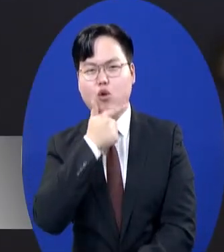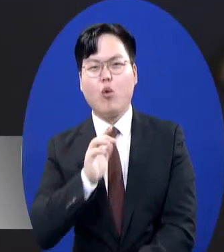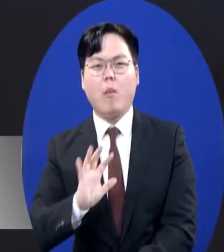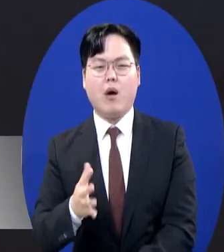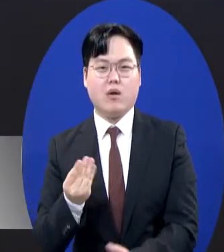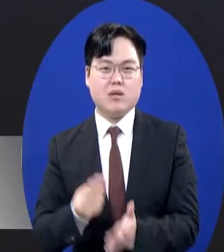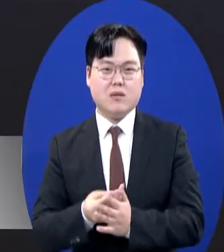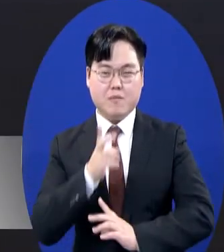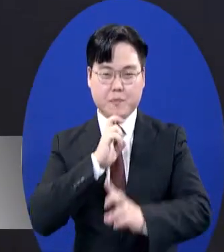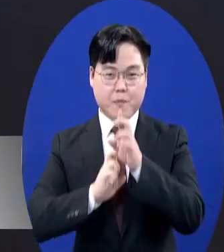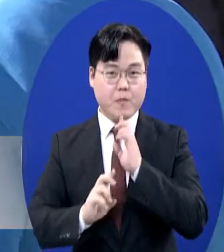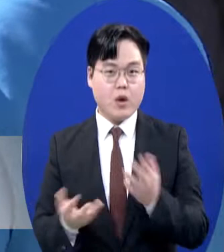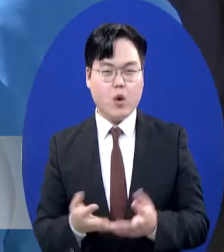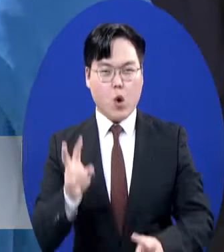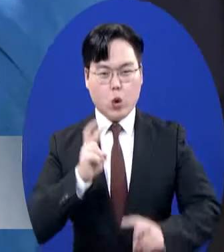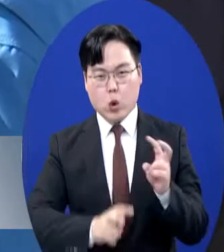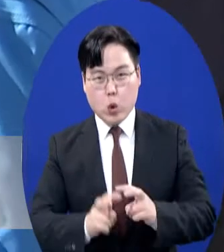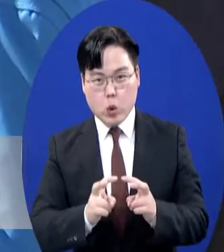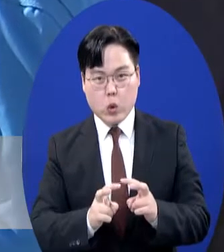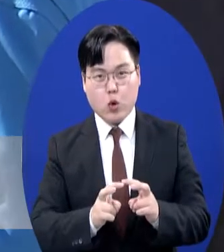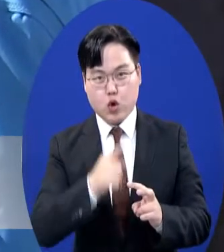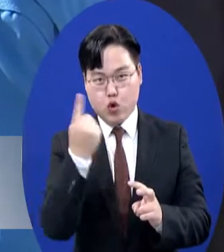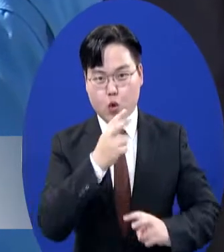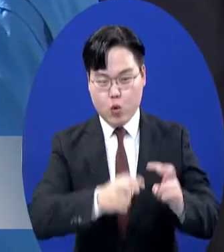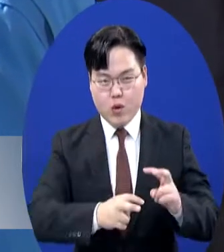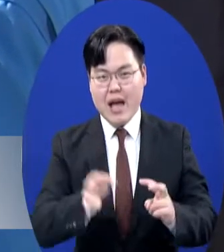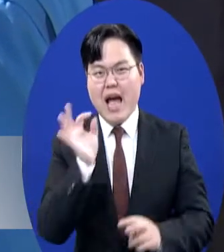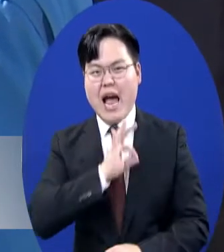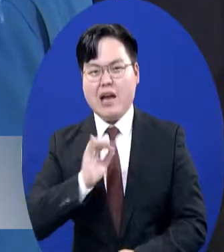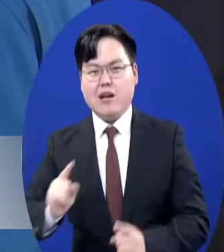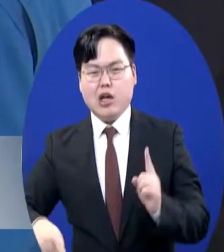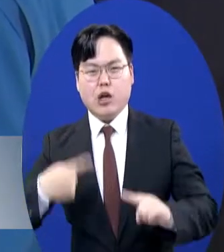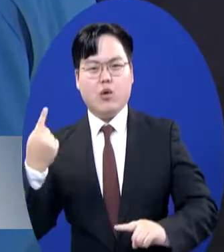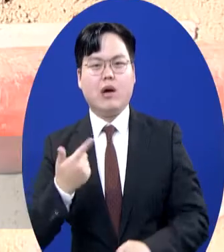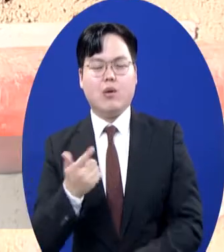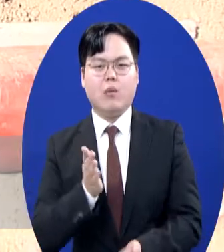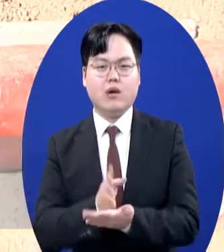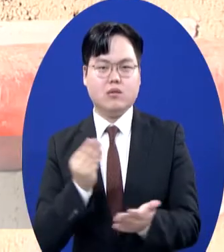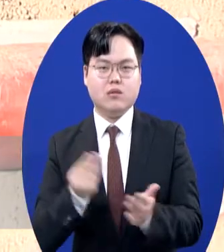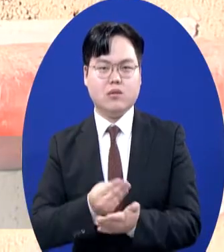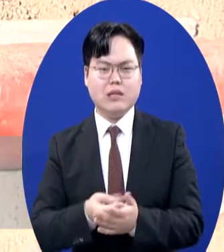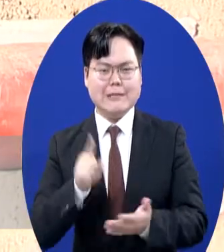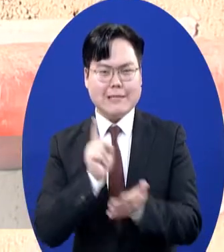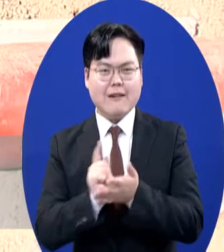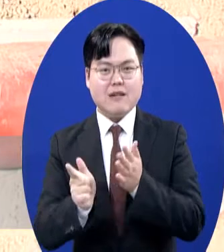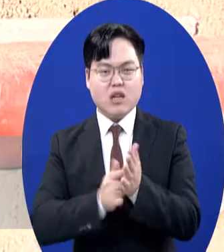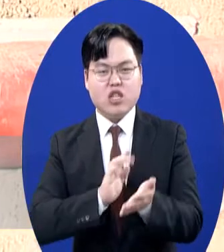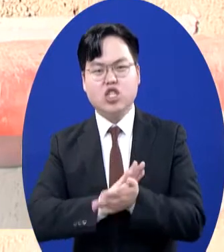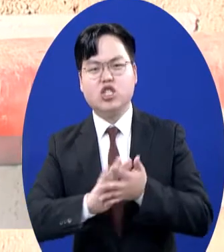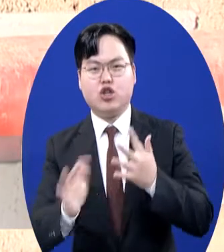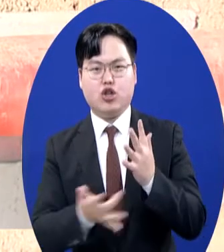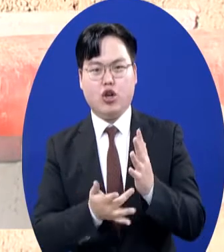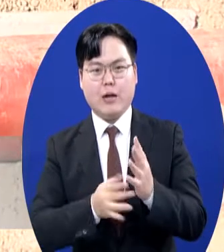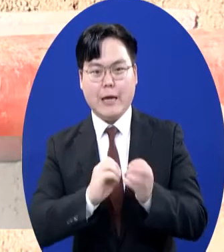эрсдэлтэй байгаа гинэ. Нэг ёсондоо үйлдвэрлэл хэрэглээнээс давж чадахгүй эрсдэлтэй байгаа гэж салбарын сайд нь онцоллоо. Тиймээс зайлшгүй шинийх хүүсвэрийг бий